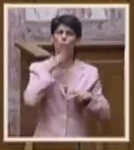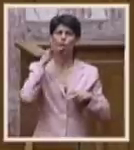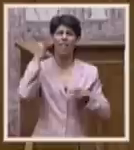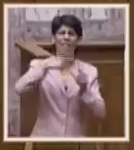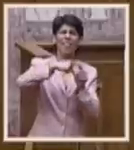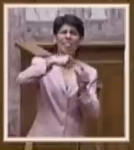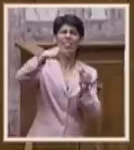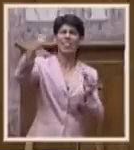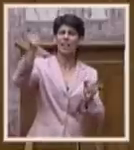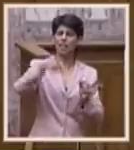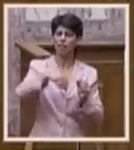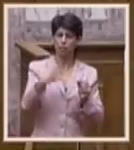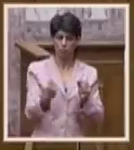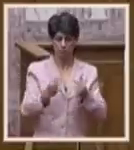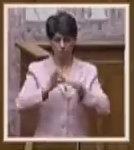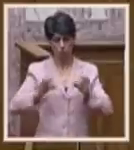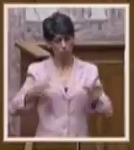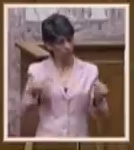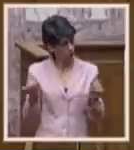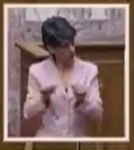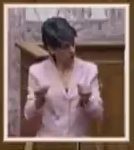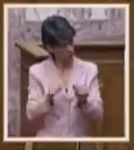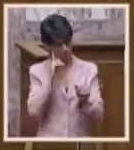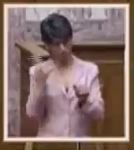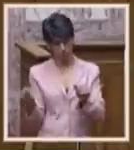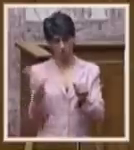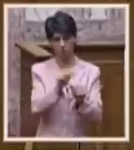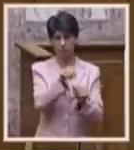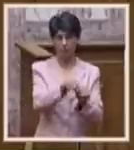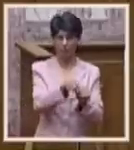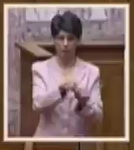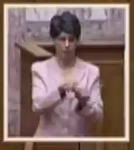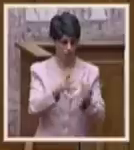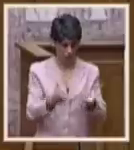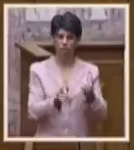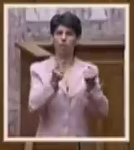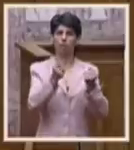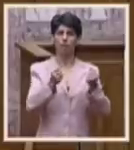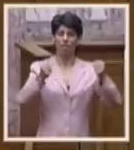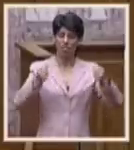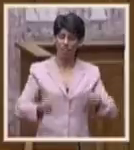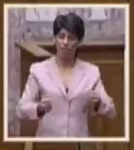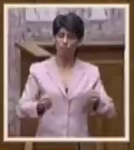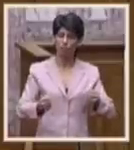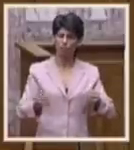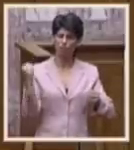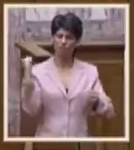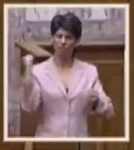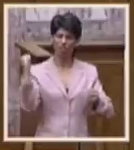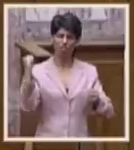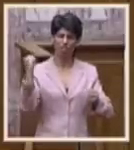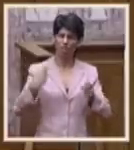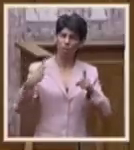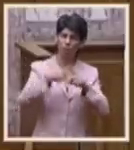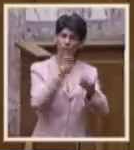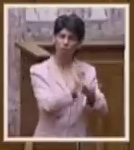μας και στην ιστορία μας κοντά μας, που εκεί τους βρήκε η κρίση με θεσμούς ισχυρούς, διαφάνειας, πλεονάσματα, με